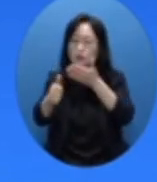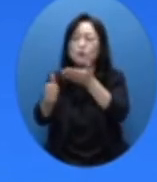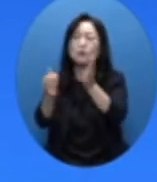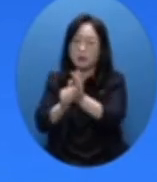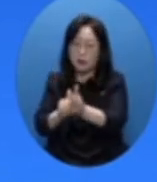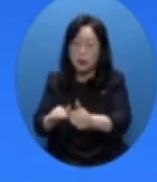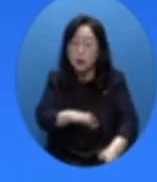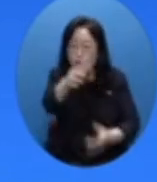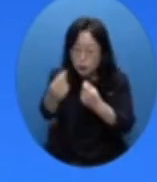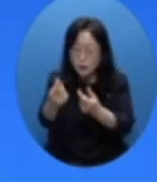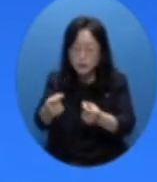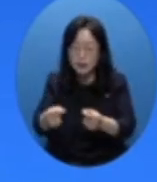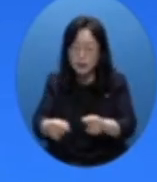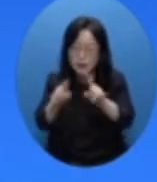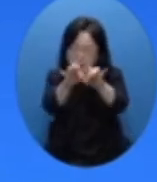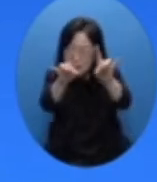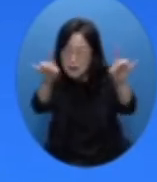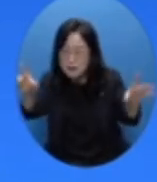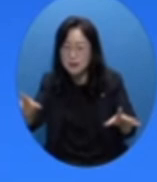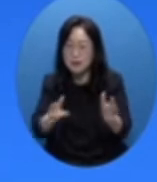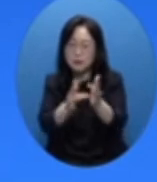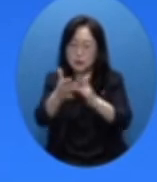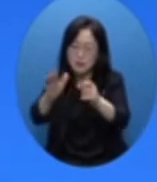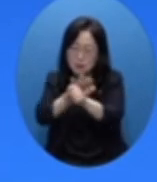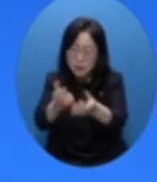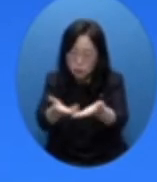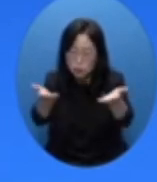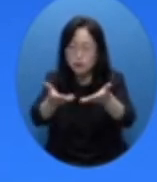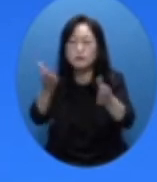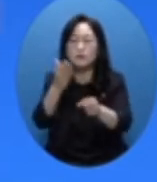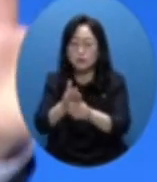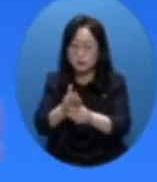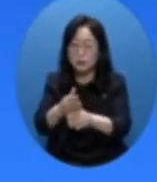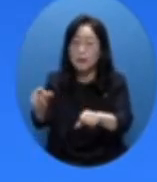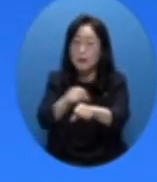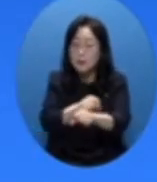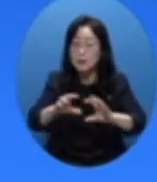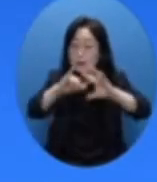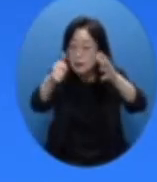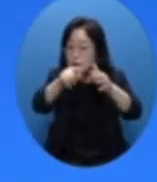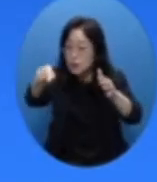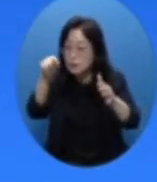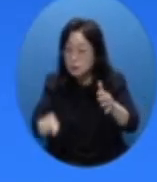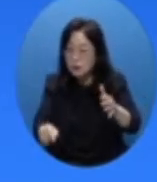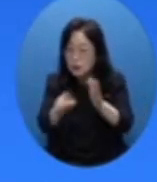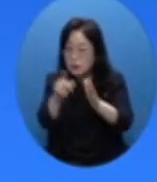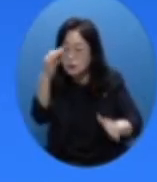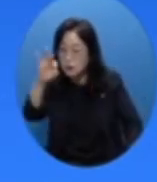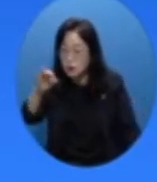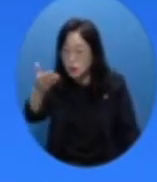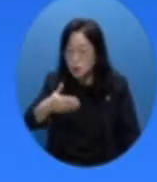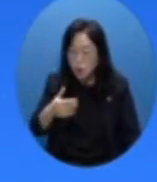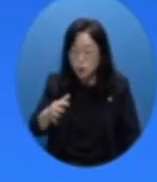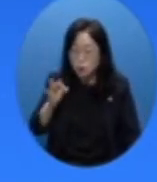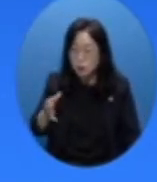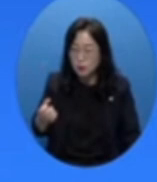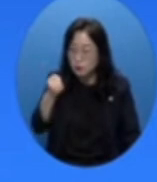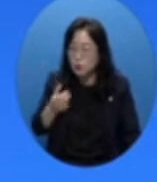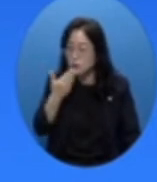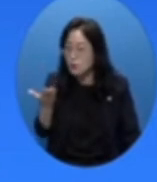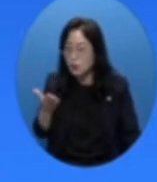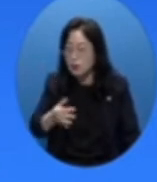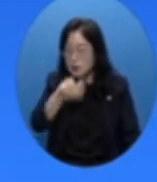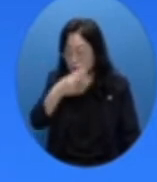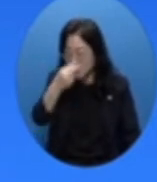그렇게 예수님이 우리를 사랑하고 계신 것입니다 뒤풀이 3장에서 인정받지 못하고 가진 것 없고 힘들고 어렵게 살고